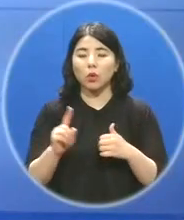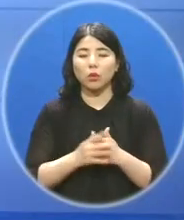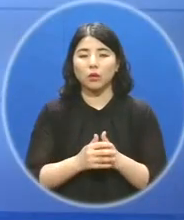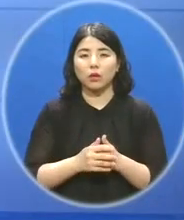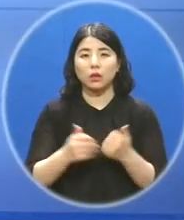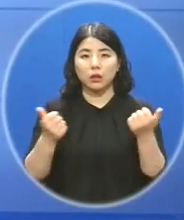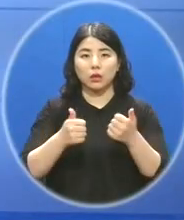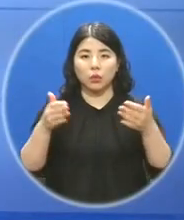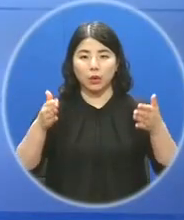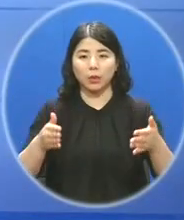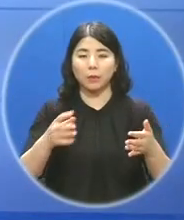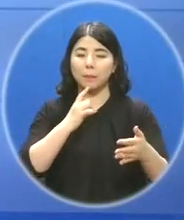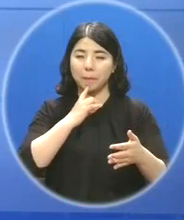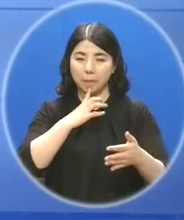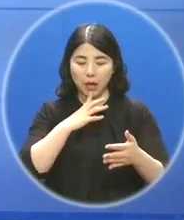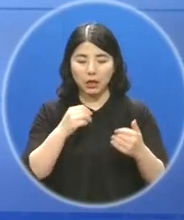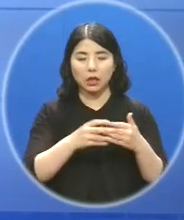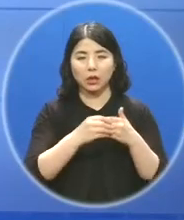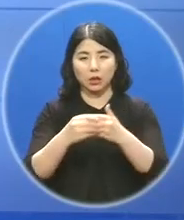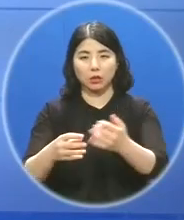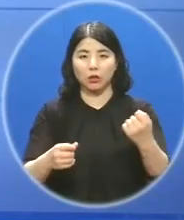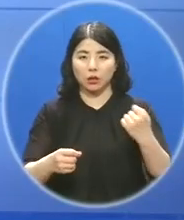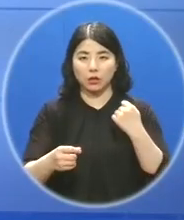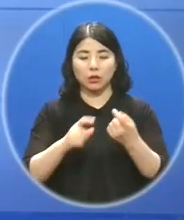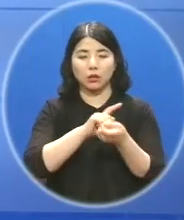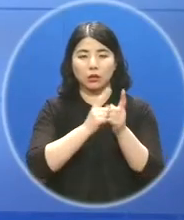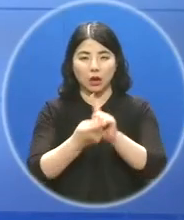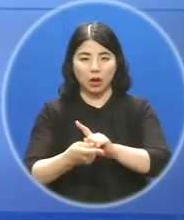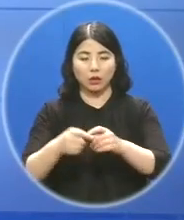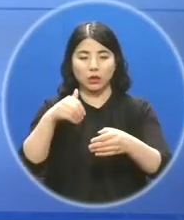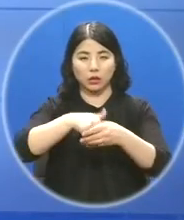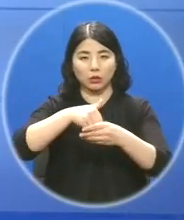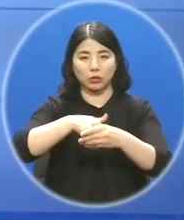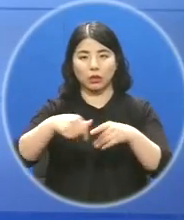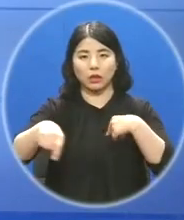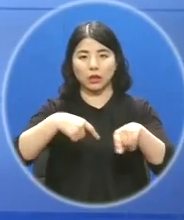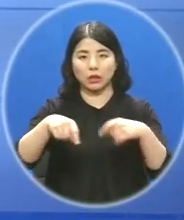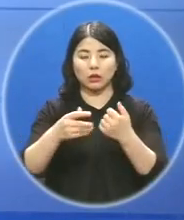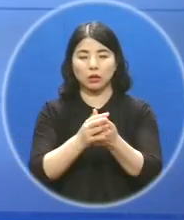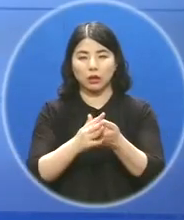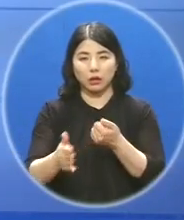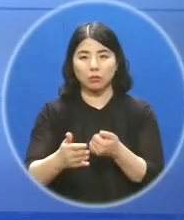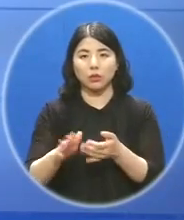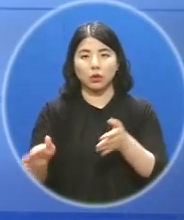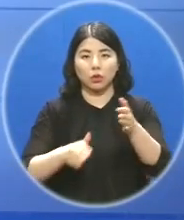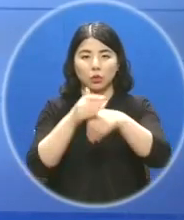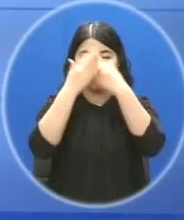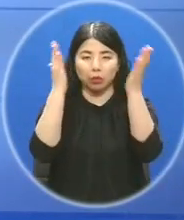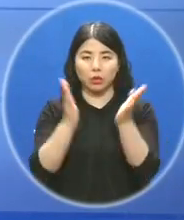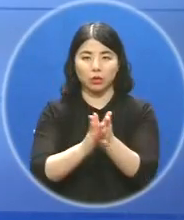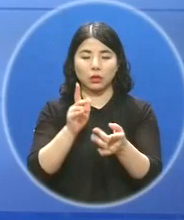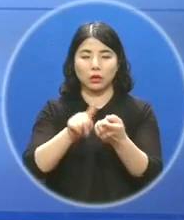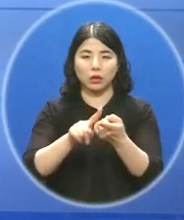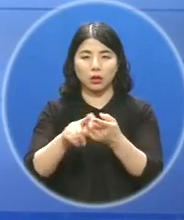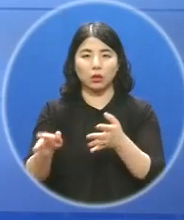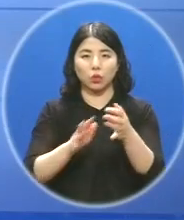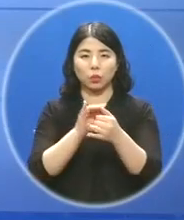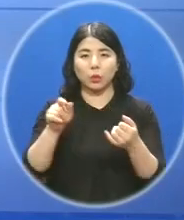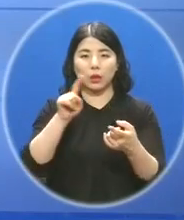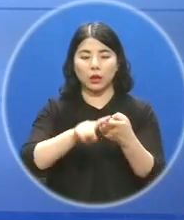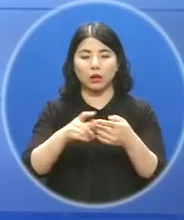의회만의 리더십인데요. 저희가 아까 말씀드린 것처럼 대의 정치를 행하는 곳이기 때문에 사실상은 도 전체에 대한, 도민들에 대한 리더십이겠죠.